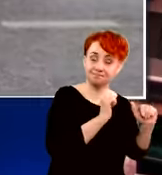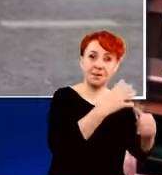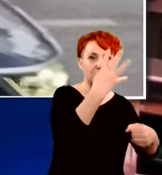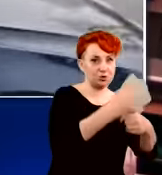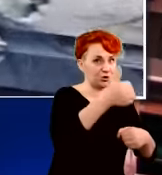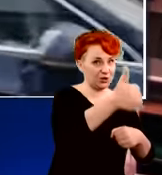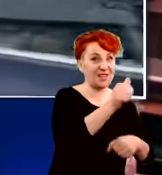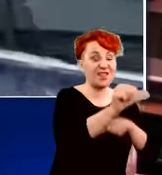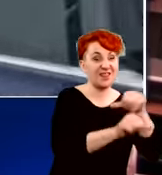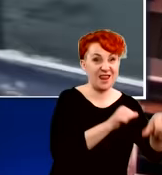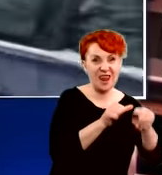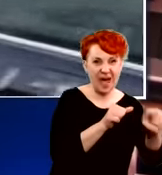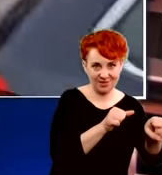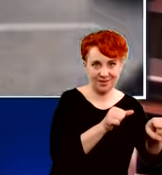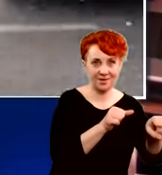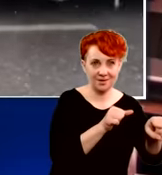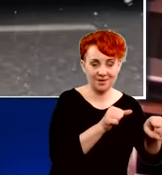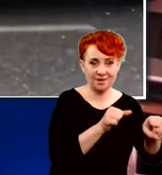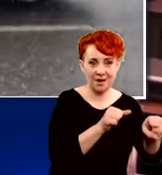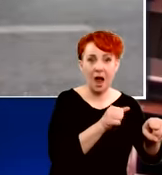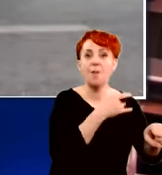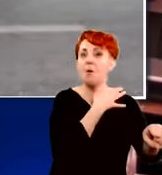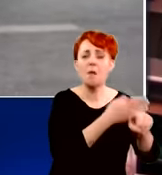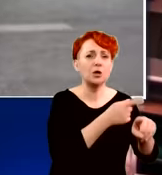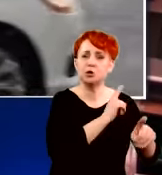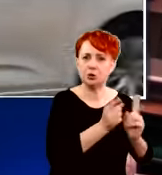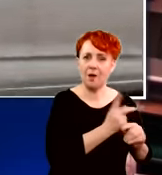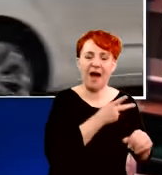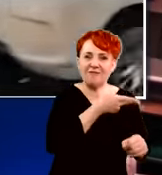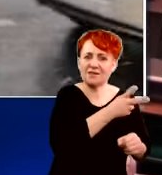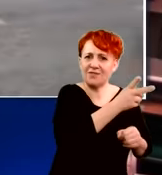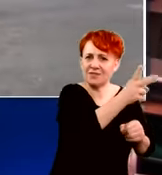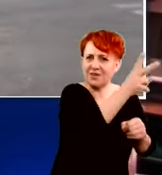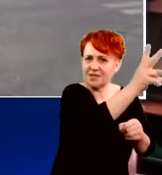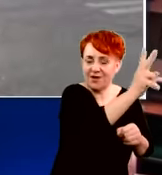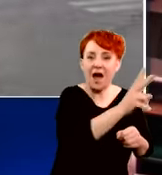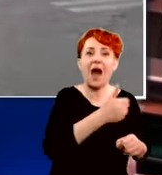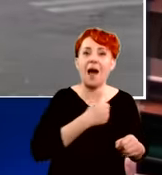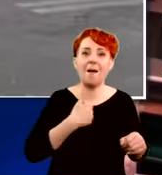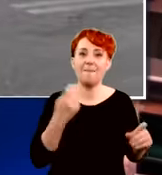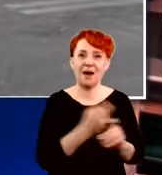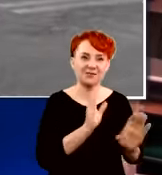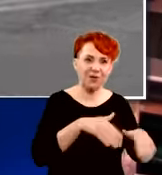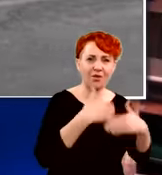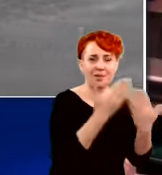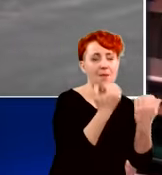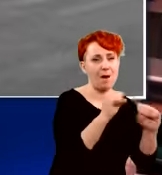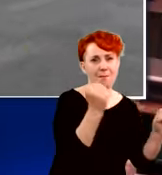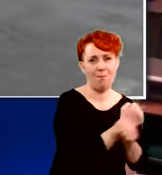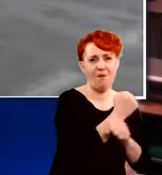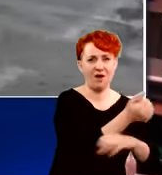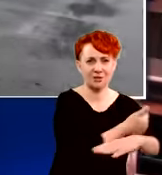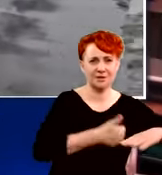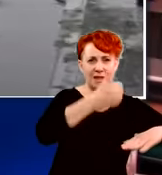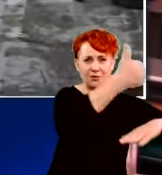41 lat, po tym, kiedy bardzo szybko awansował, kiedy państwo polskie powierzyło mu bardzo poważną funkcję.